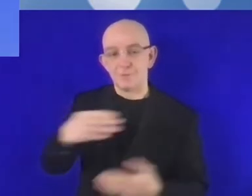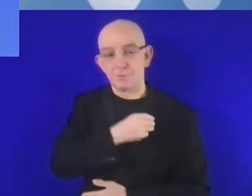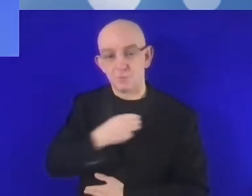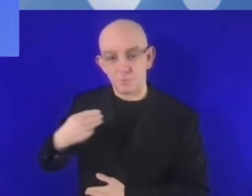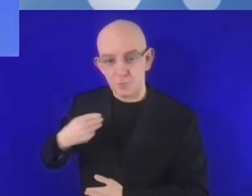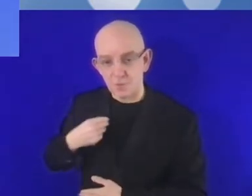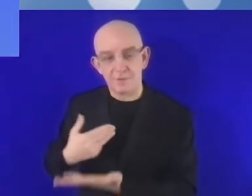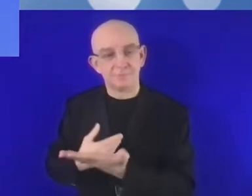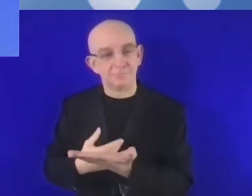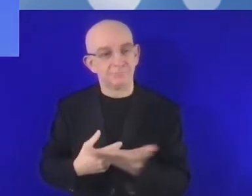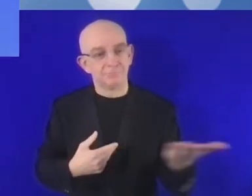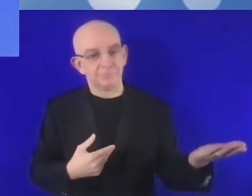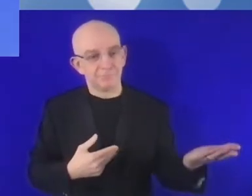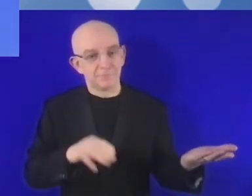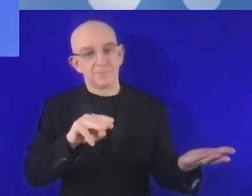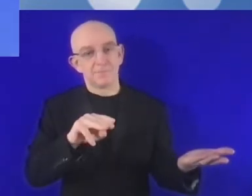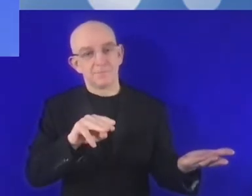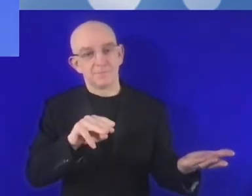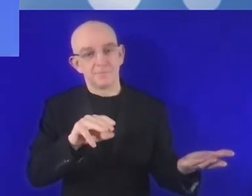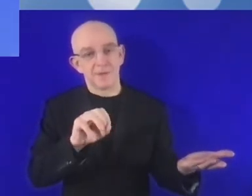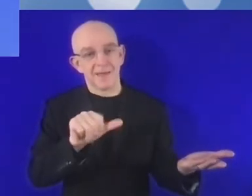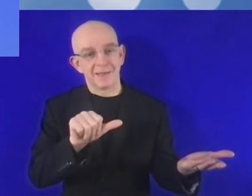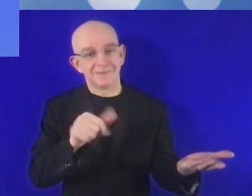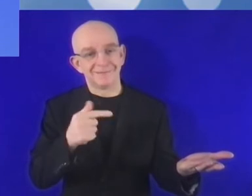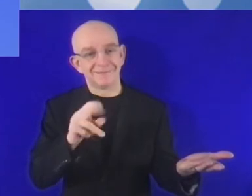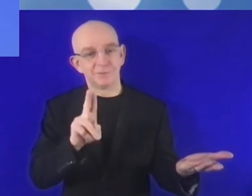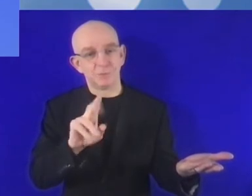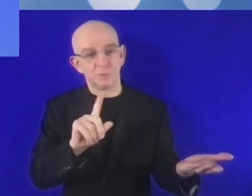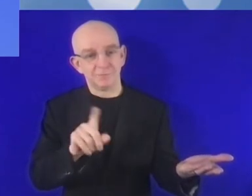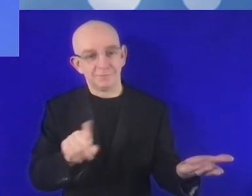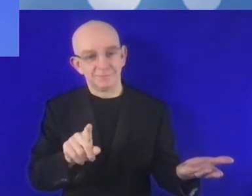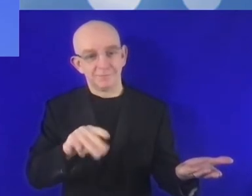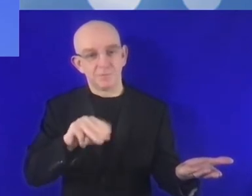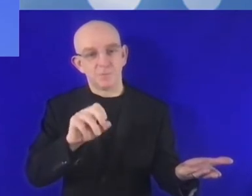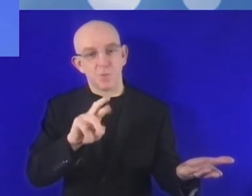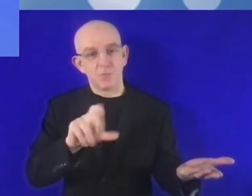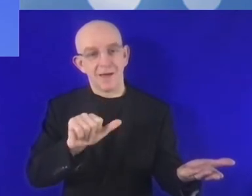Poland, Your Excellency صاحب السعادة رئيس الحكومة البولندية،